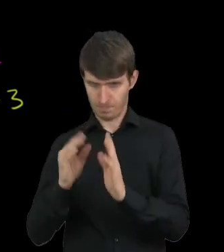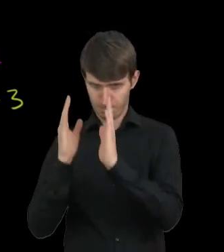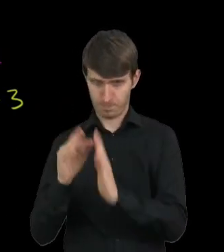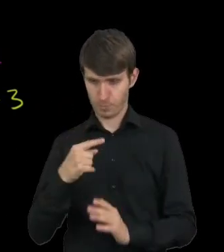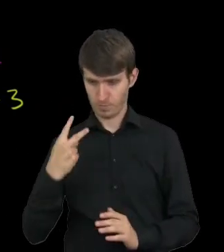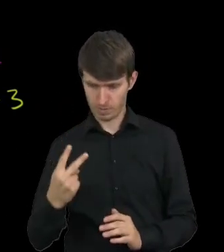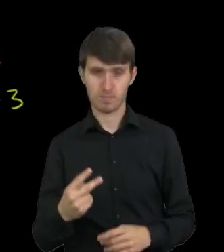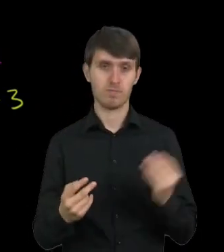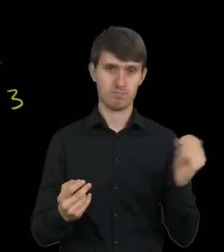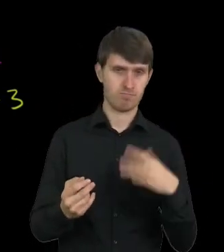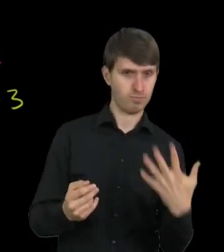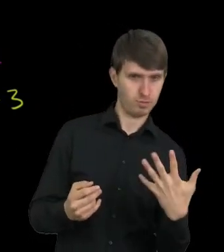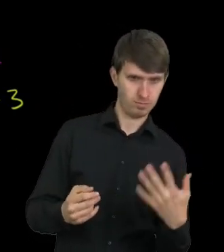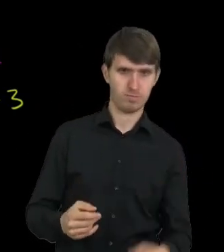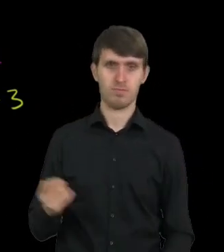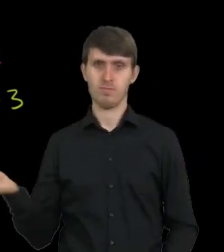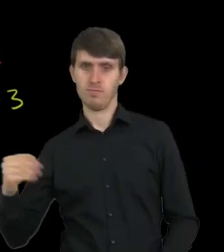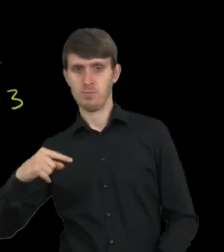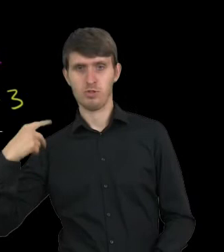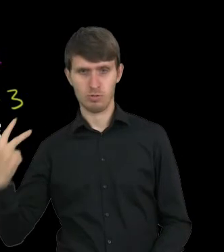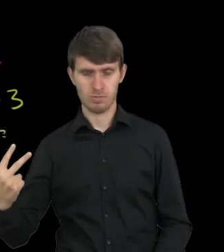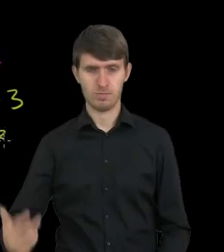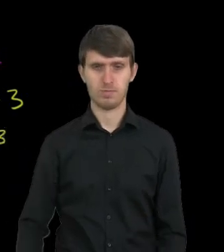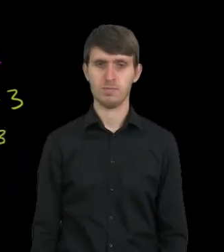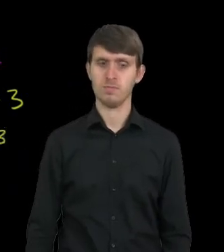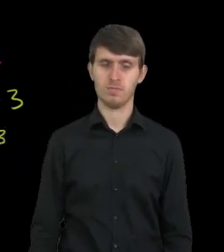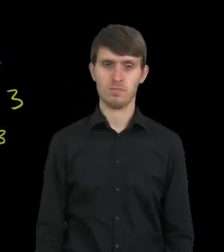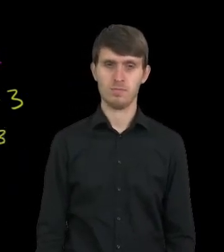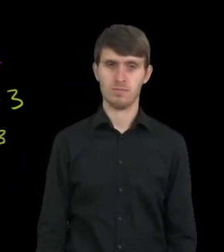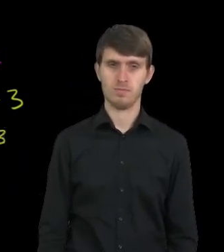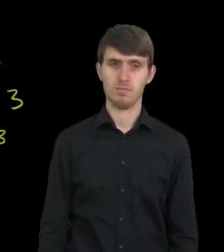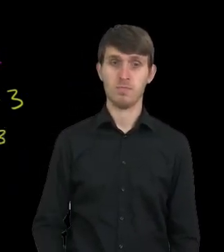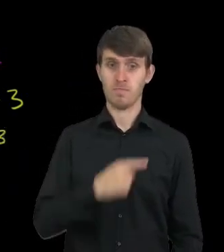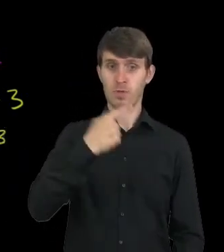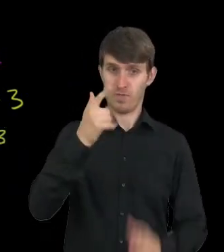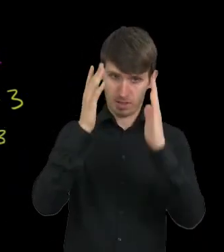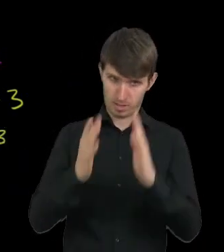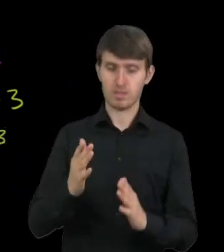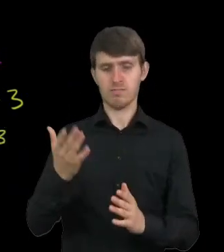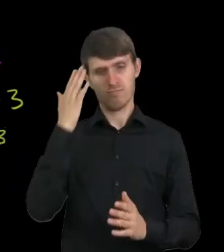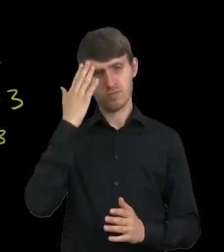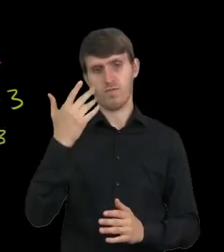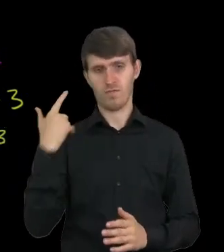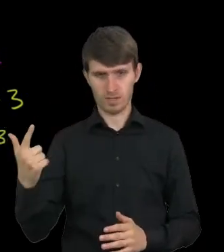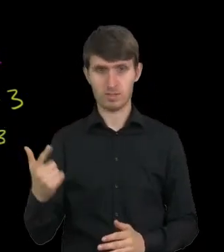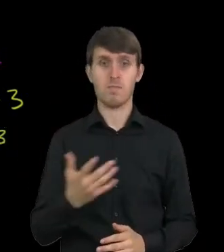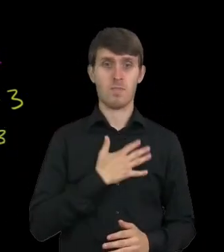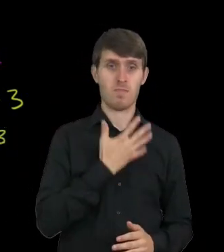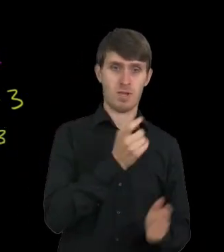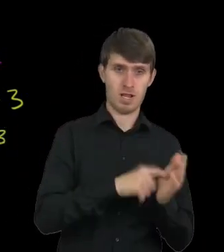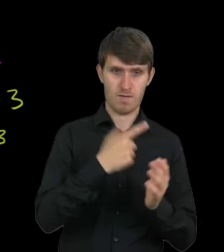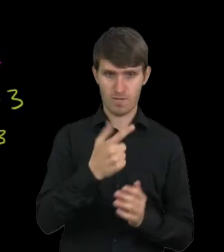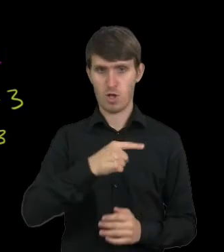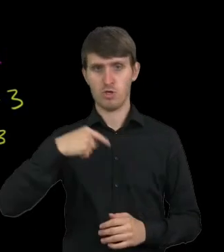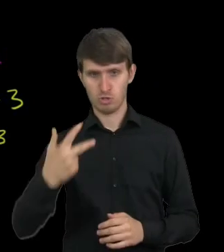minus 2, więc mamy 5 razy wartość bezwzględna minus 2. Odjąć 3. Wartość bezwzględna minus 2 wynosi 2,